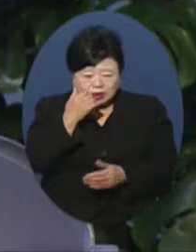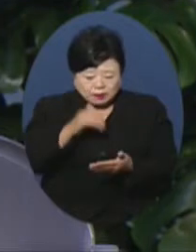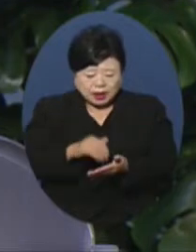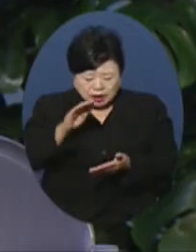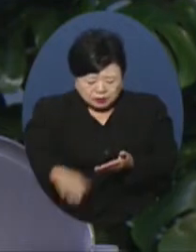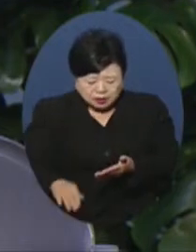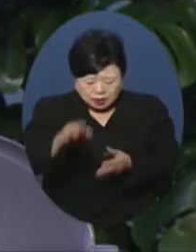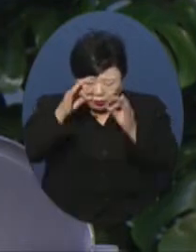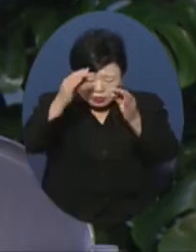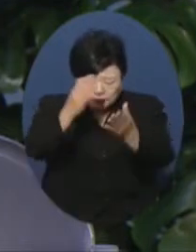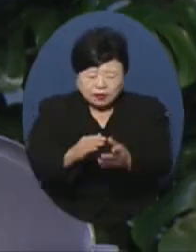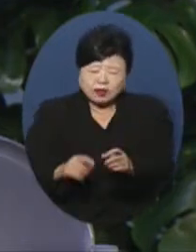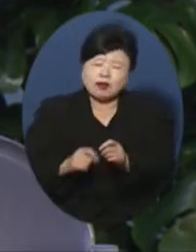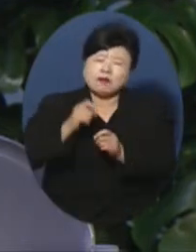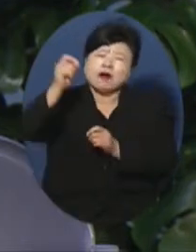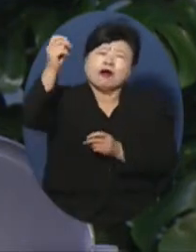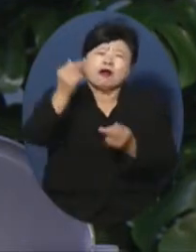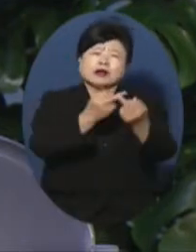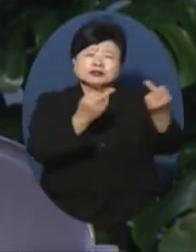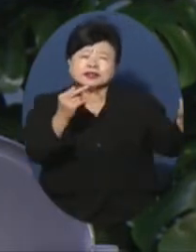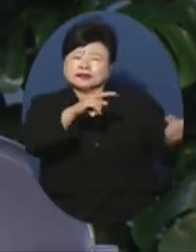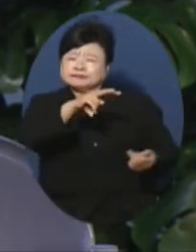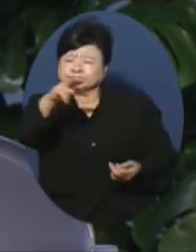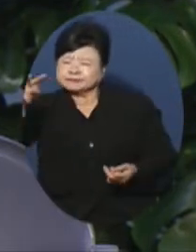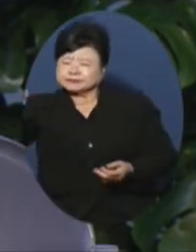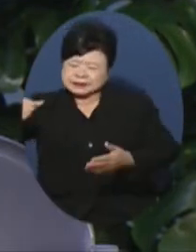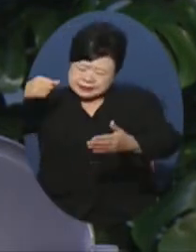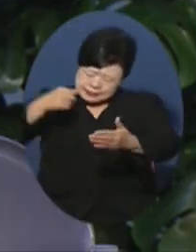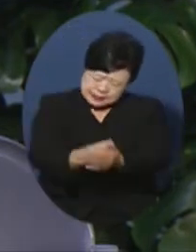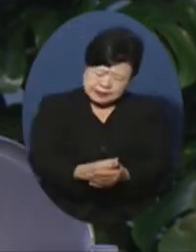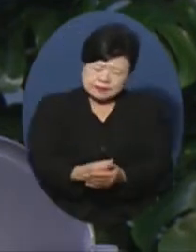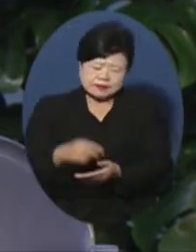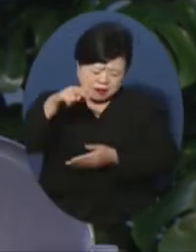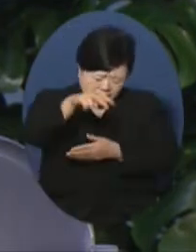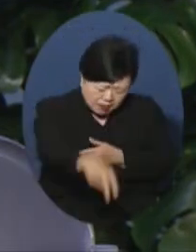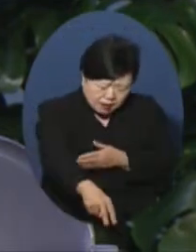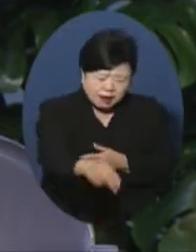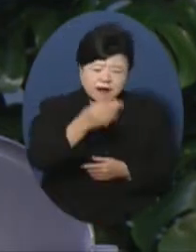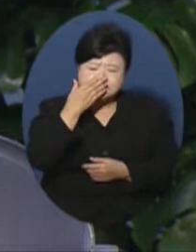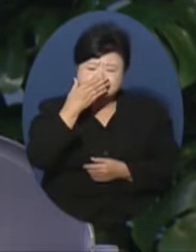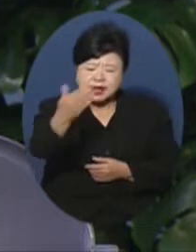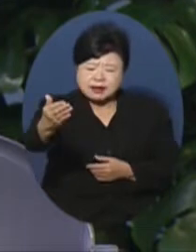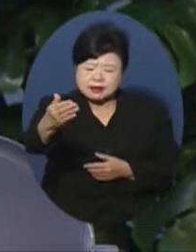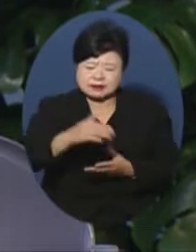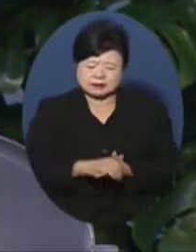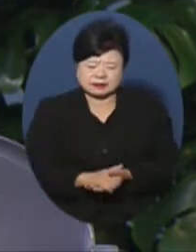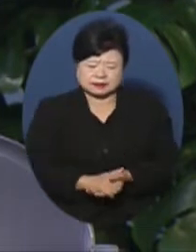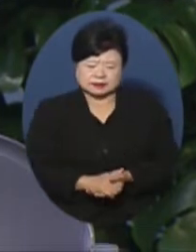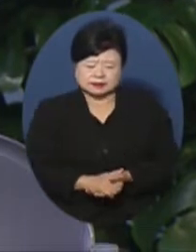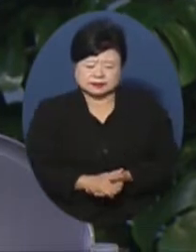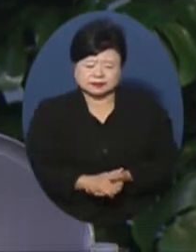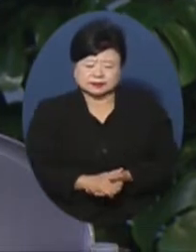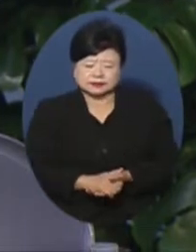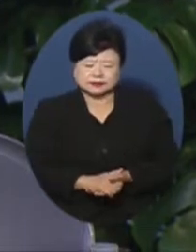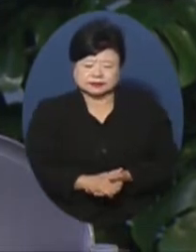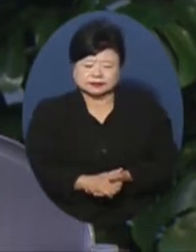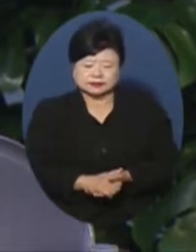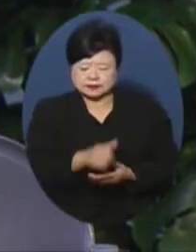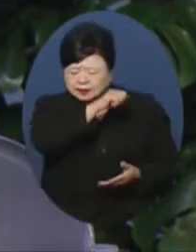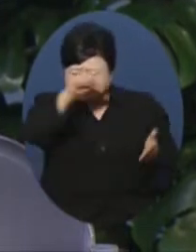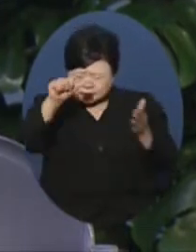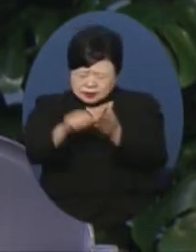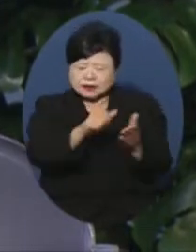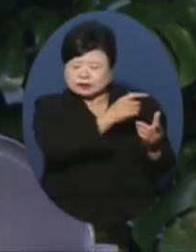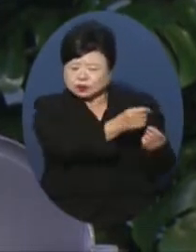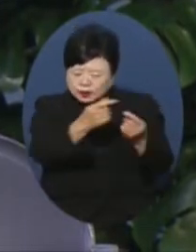발밑을 보지 말고 멀리 있는 산을 보아야 담대하게 뛰어내릴 수 있는 것입니다.